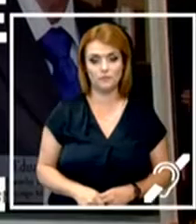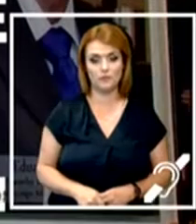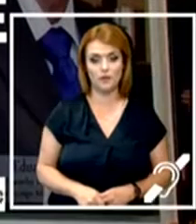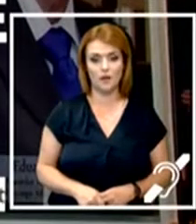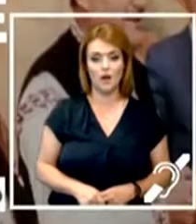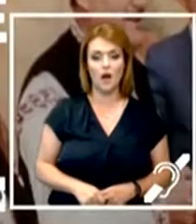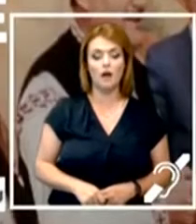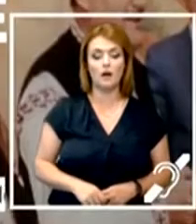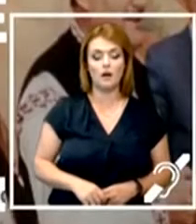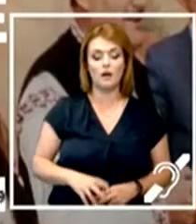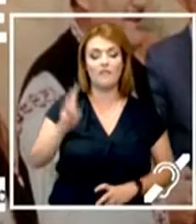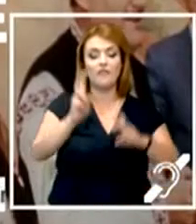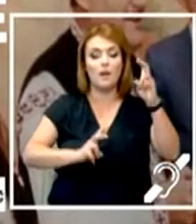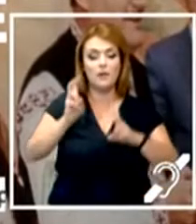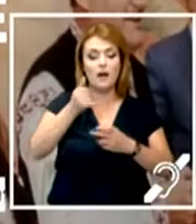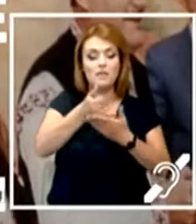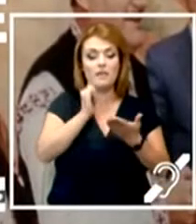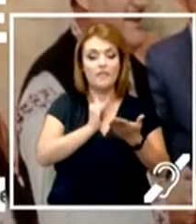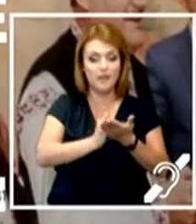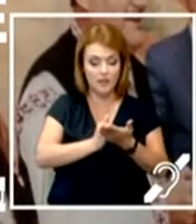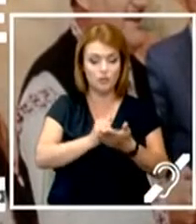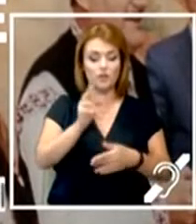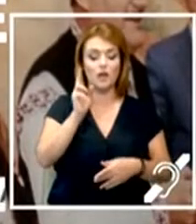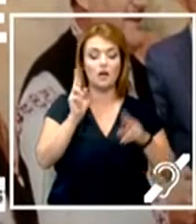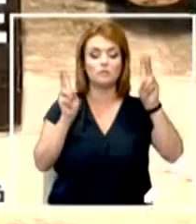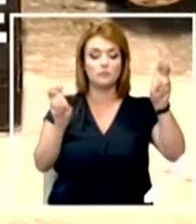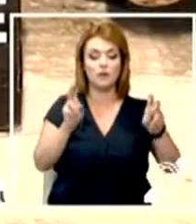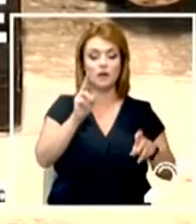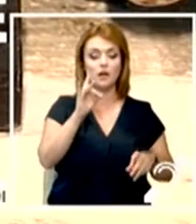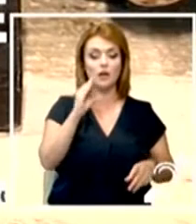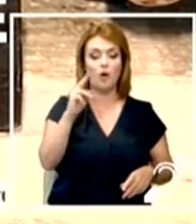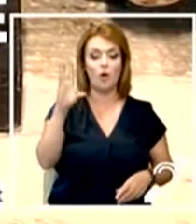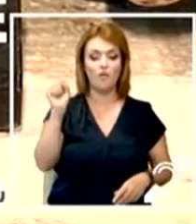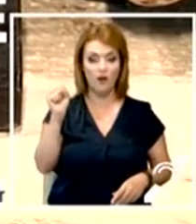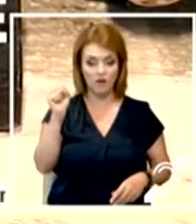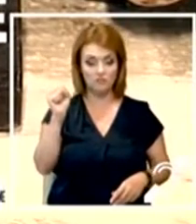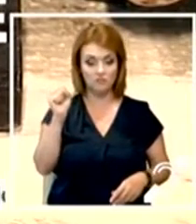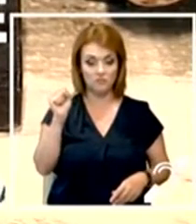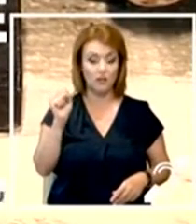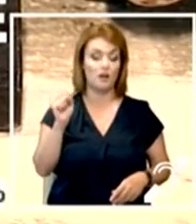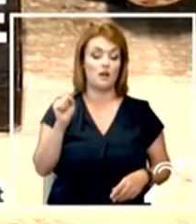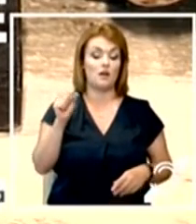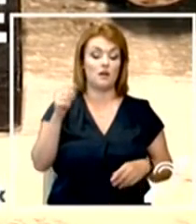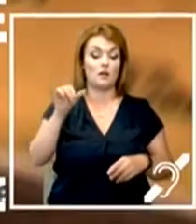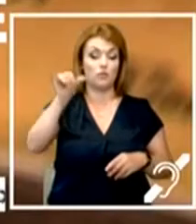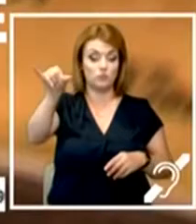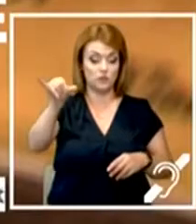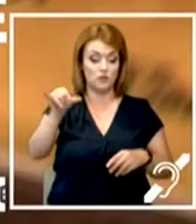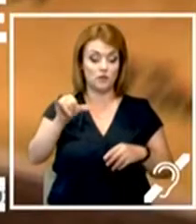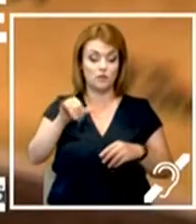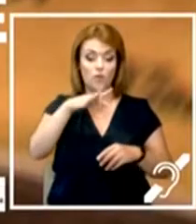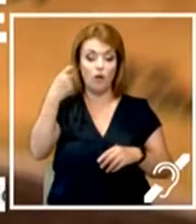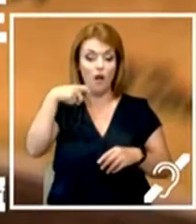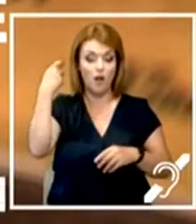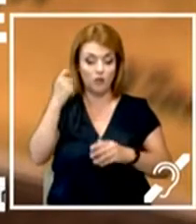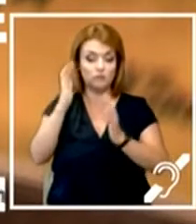Combinatul de vinuri Cricova a retras din expoziție peste 600 de sticle de vinuri din colecția pentru Vladimir Putin. Când s-a întâmplat acest lucru